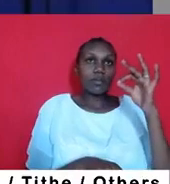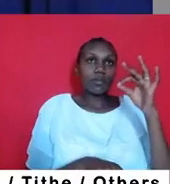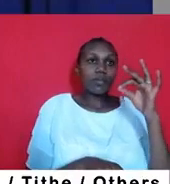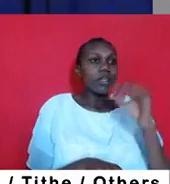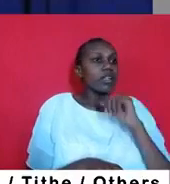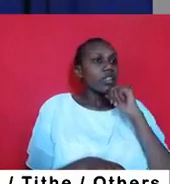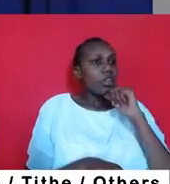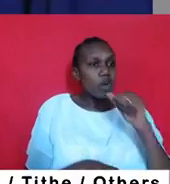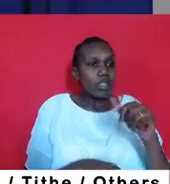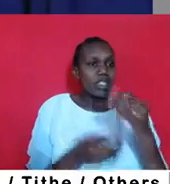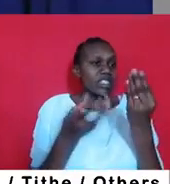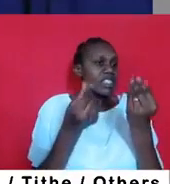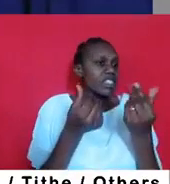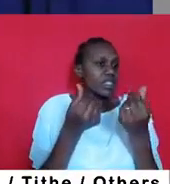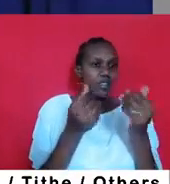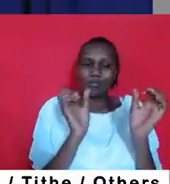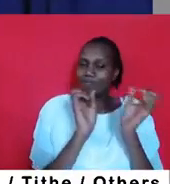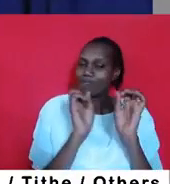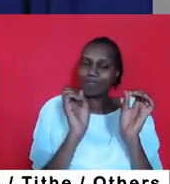sio kitu rahisi.